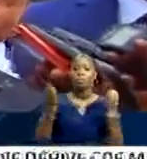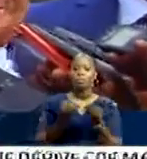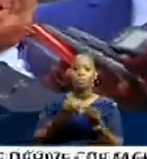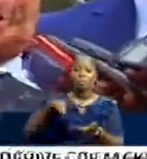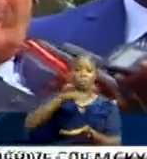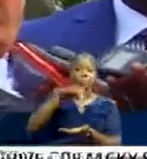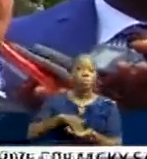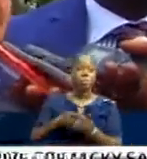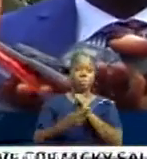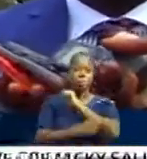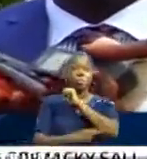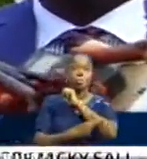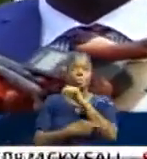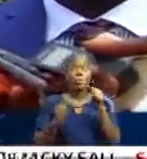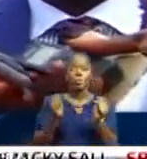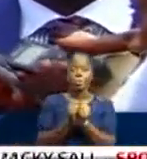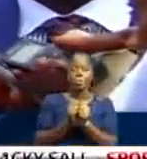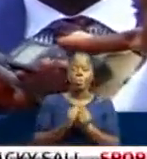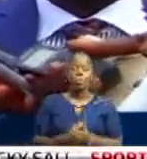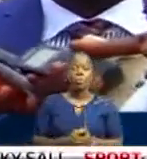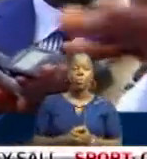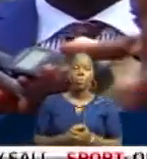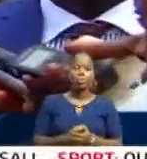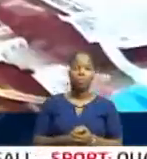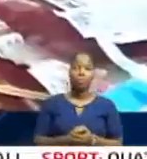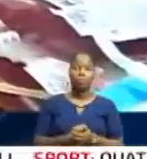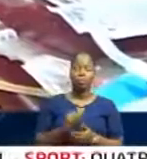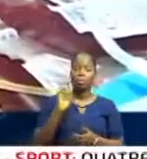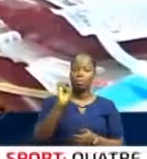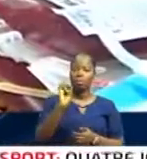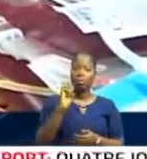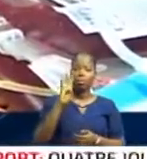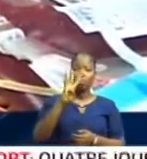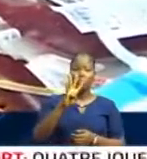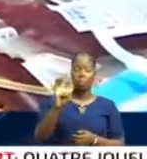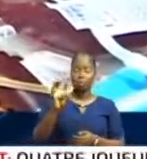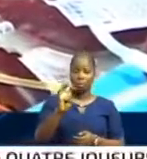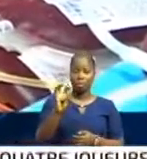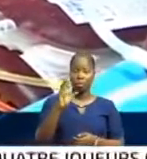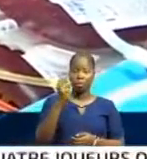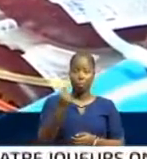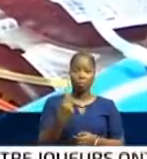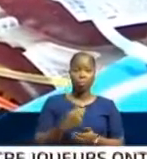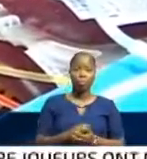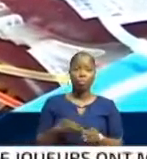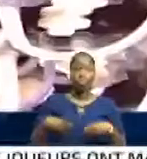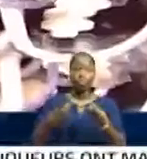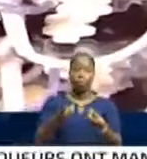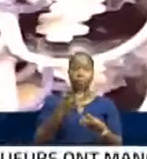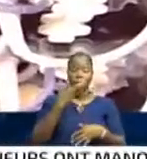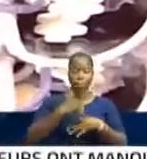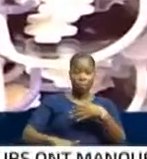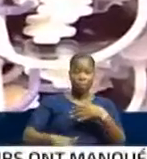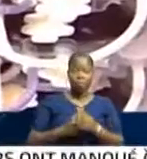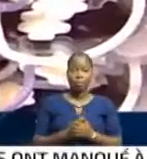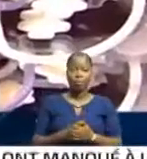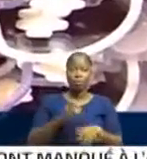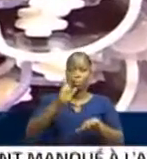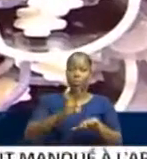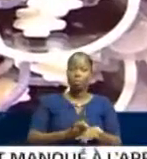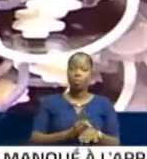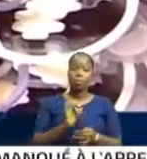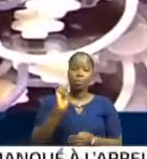régionaux avec le cobas e411 12 à 15 % des donneurs de sang sont atteints du virus de l'hépatite